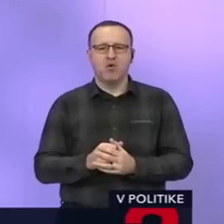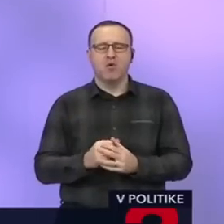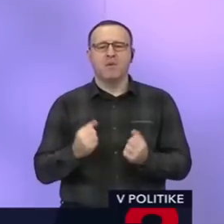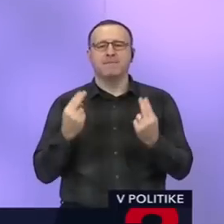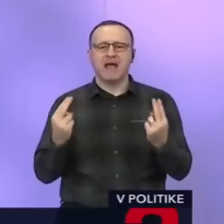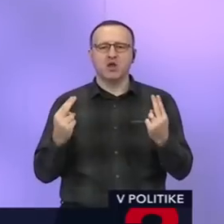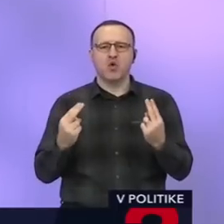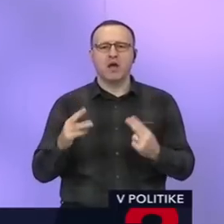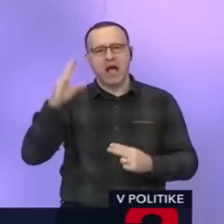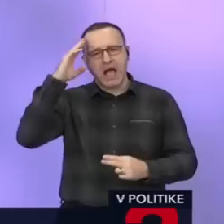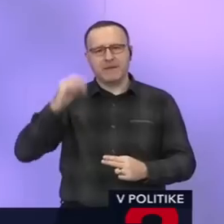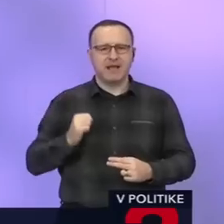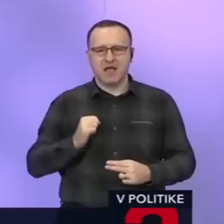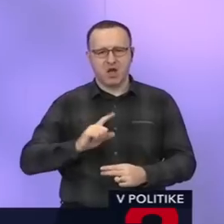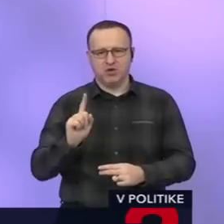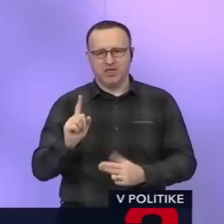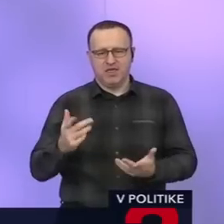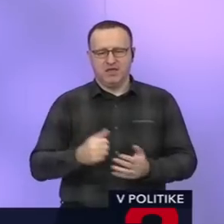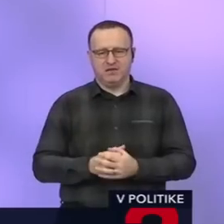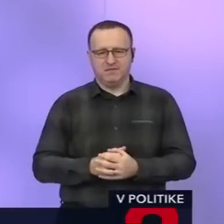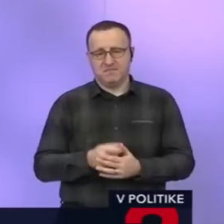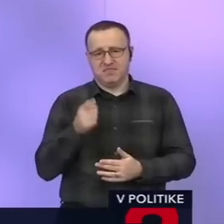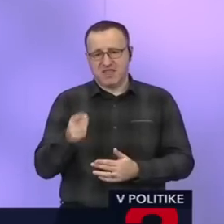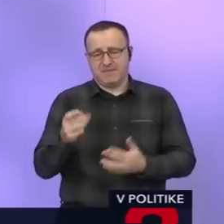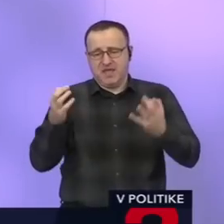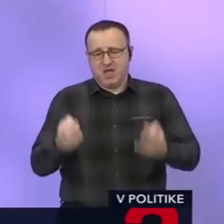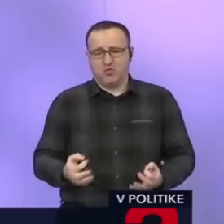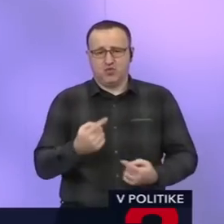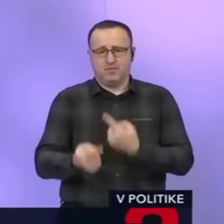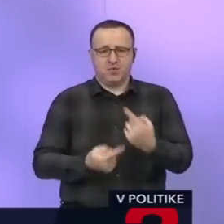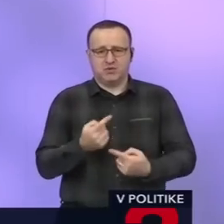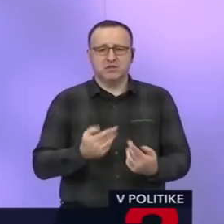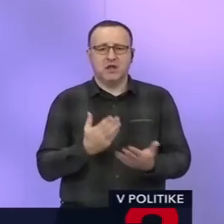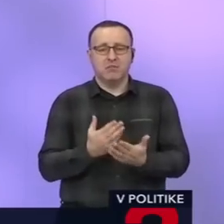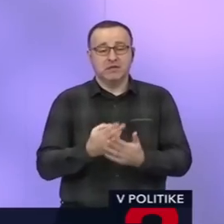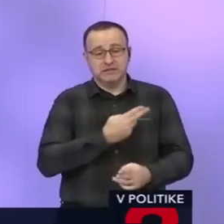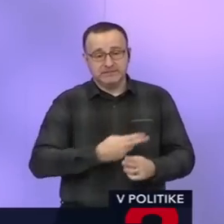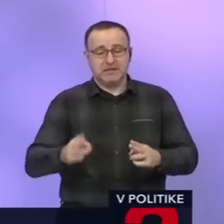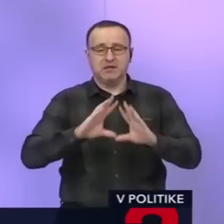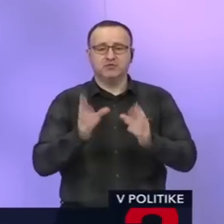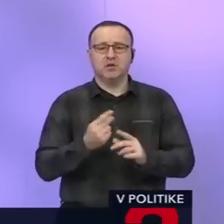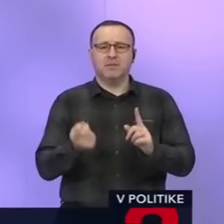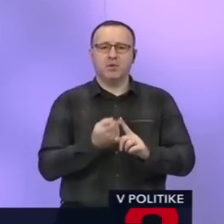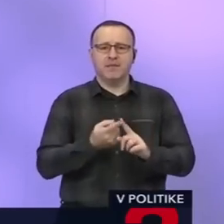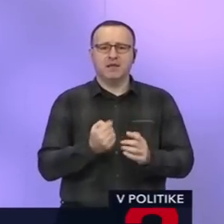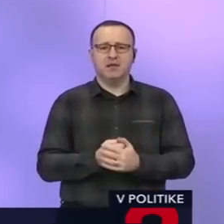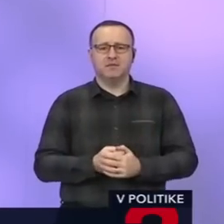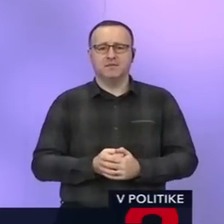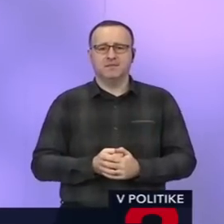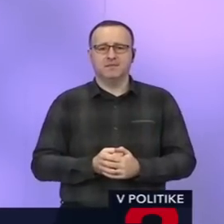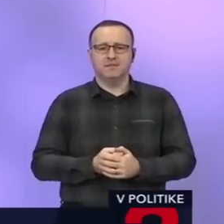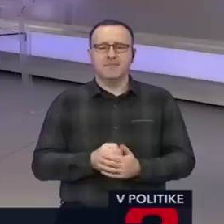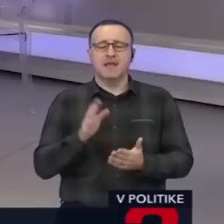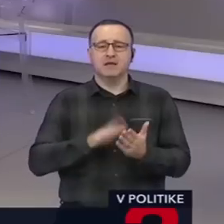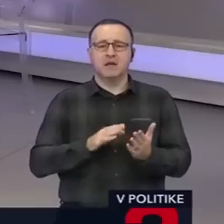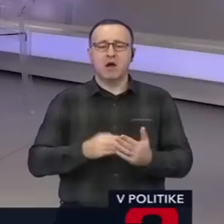síl, takže ako je tam jednoduchší proces, keď by sa naplnili všetky tie podmienky, ktoré si žiadajú opozícia. Treba otvorene povedať,